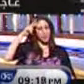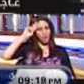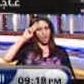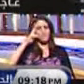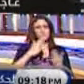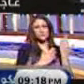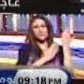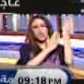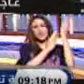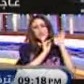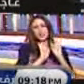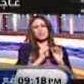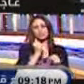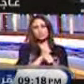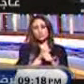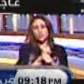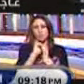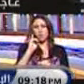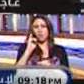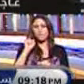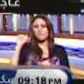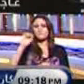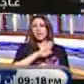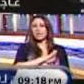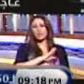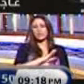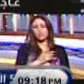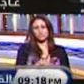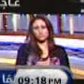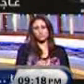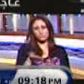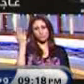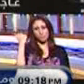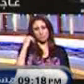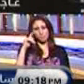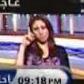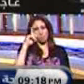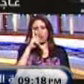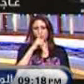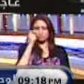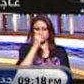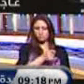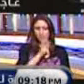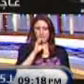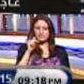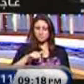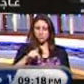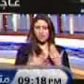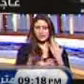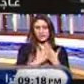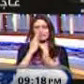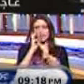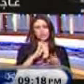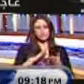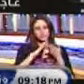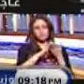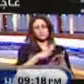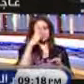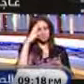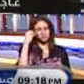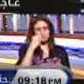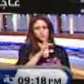كانوا في مهمه رسميه والنظام السابق ظلمهم وظلم اسرهم. المطلوب يا سياده الرئيس ان يتم منح